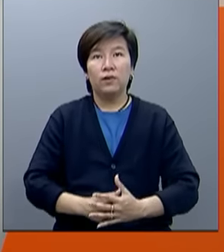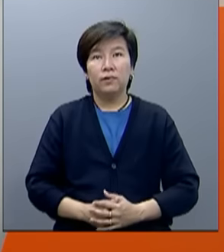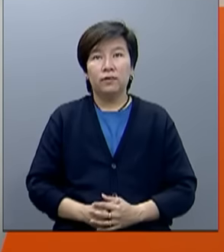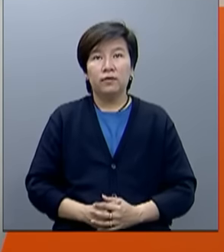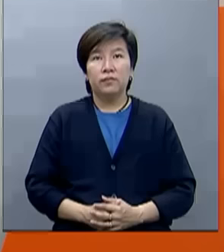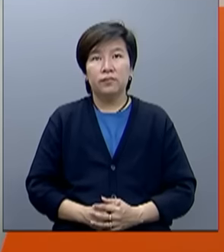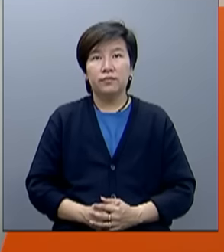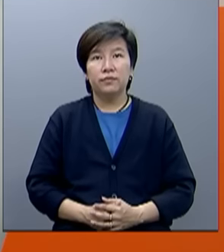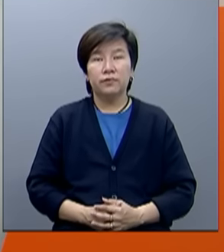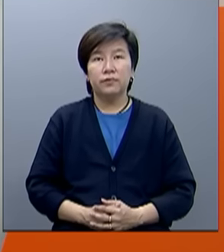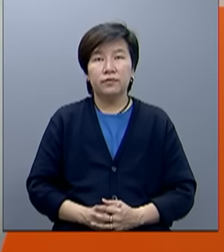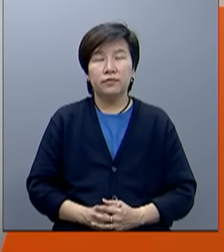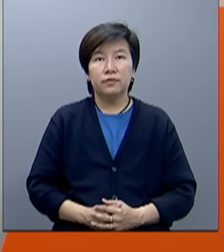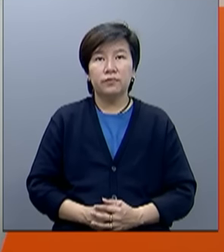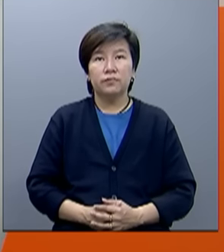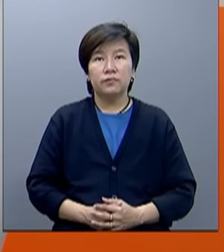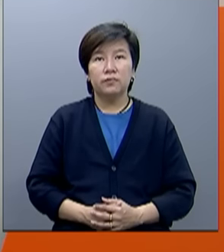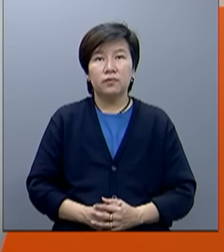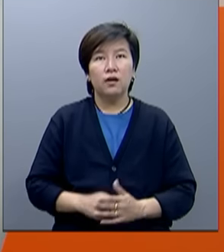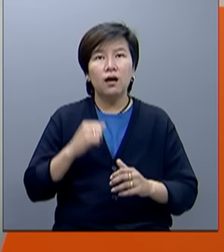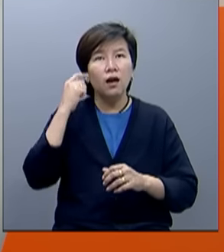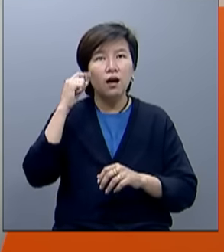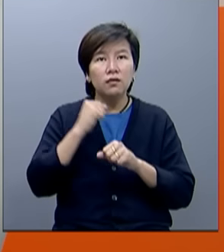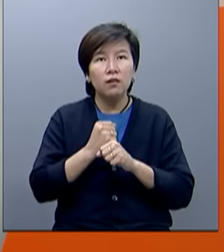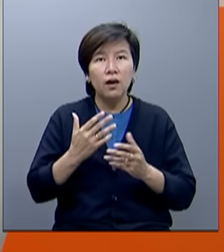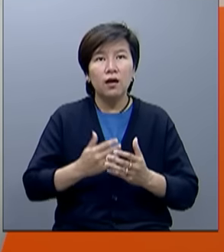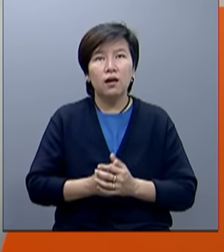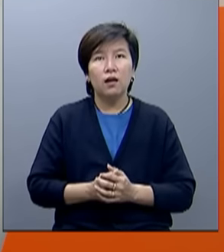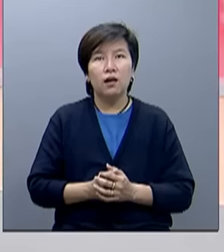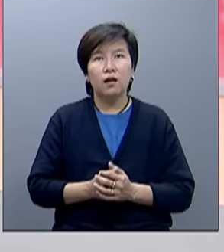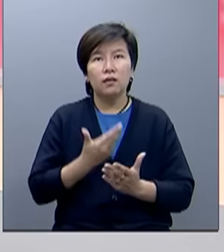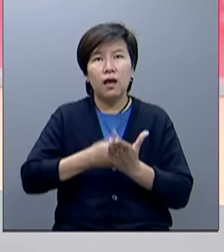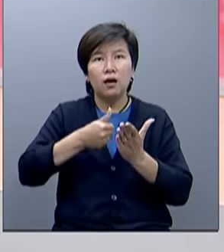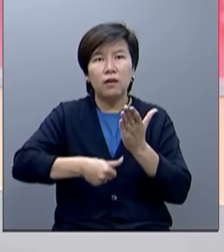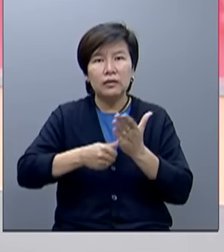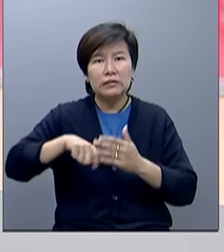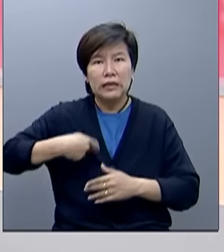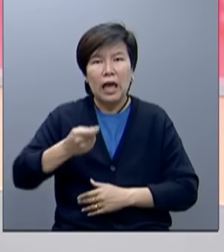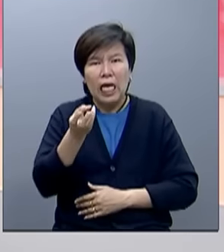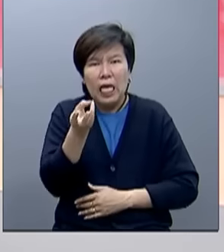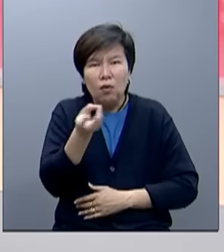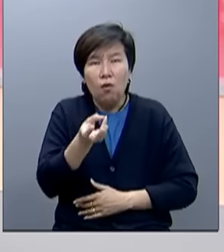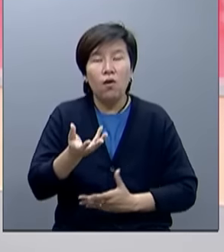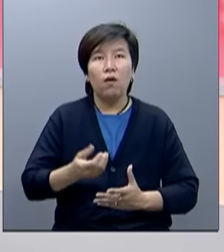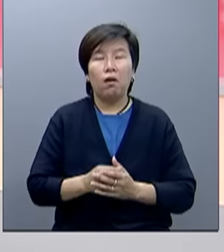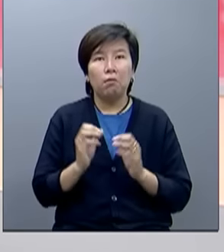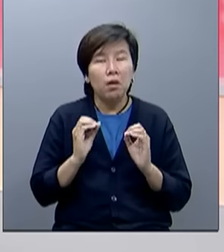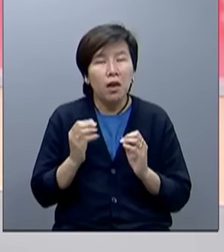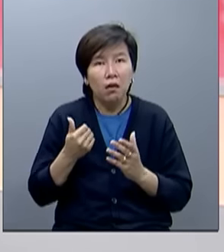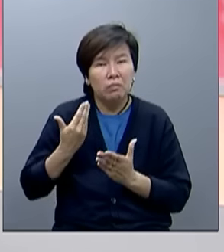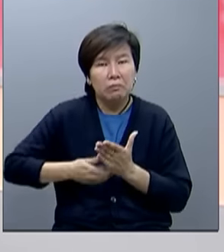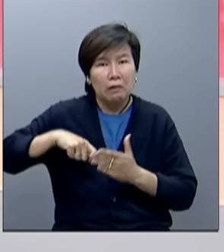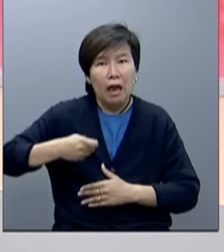หวังว่าเราจะได้จากเขาก็แทบจะไม่มีหรือถ้ามีก็คงจะน้อยมากๆตัวแทน SMEบอกว่า